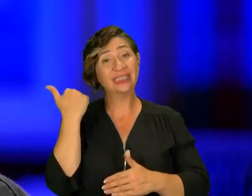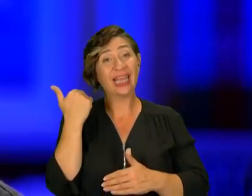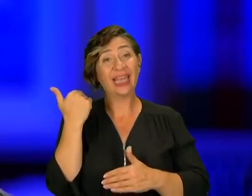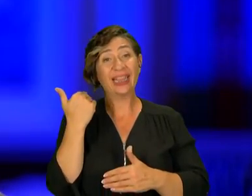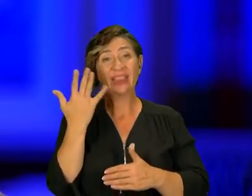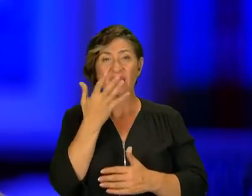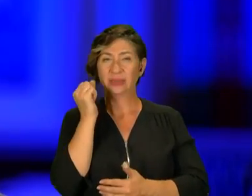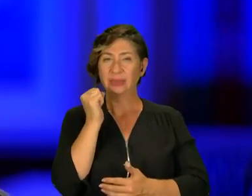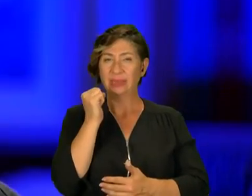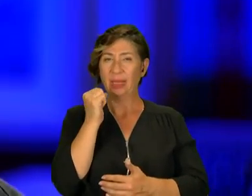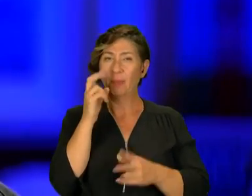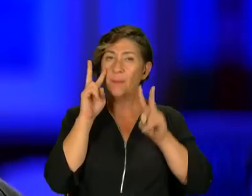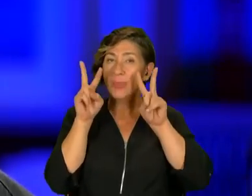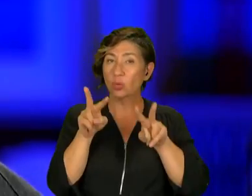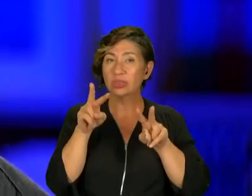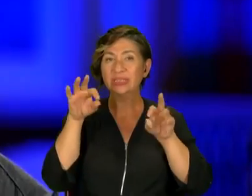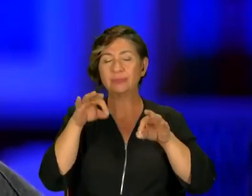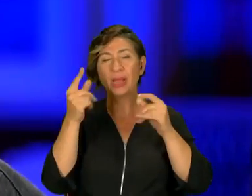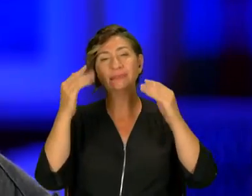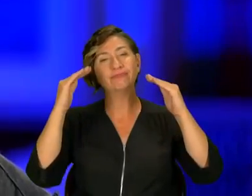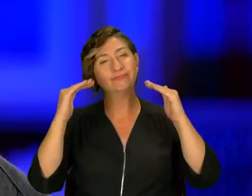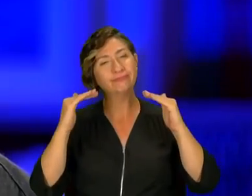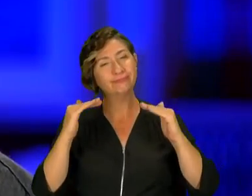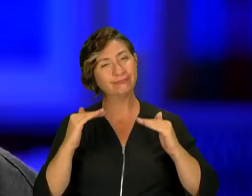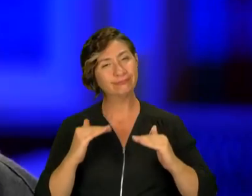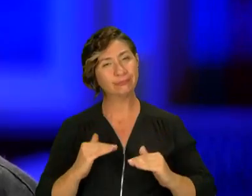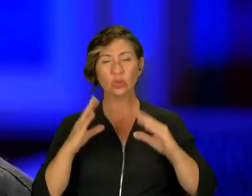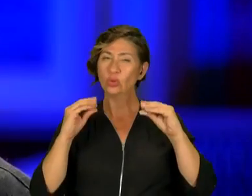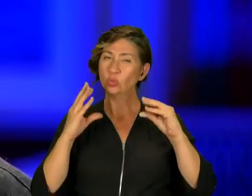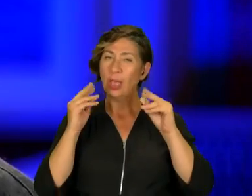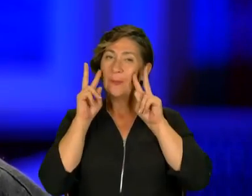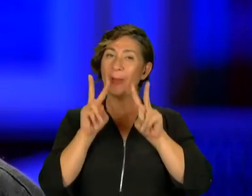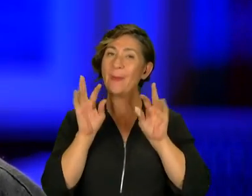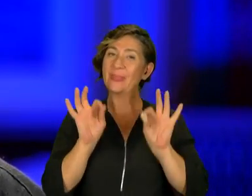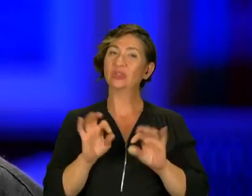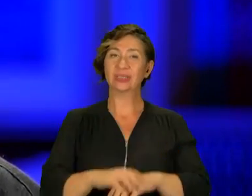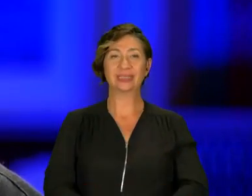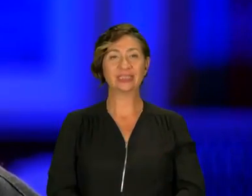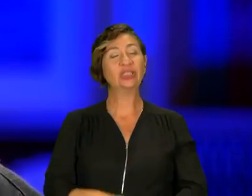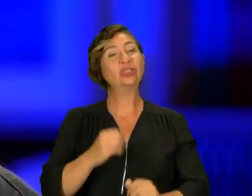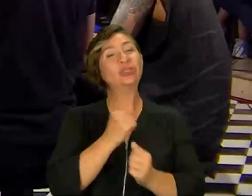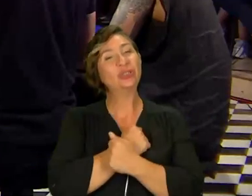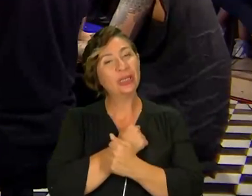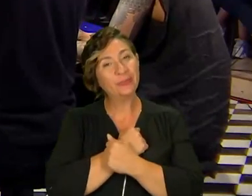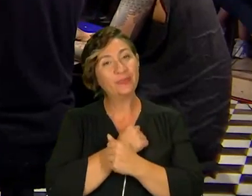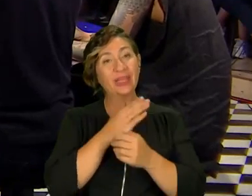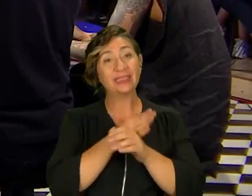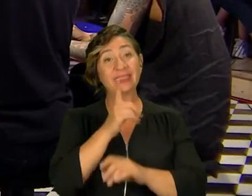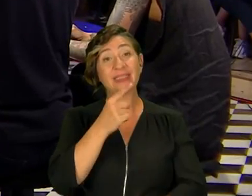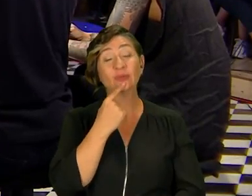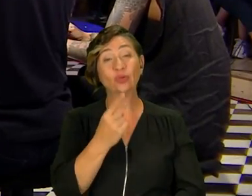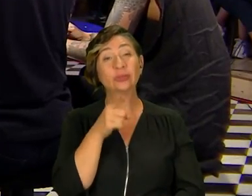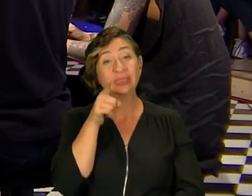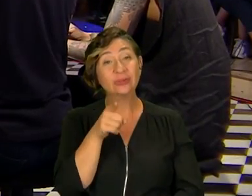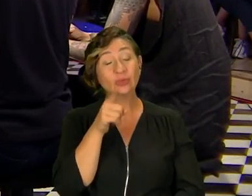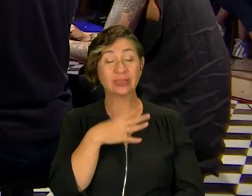daha sert bir bakış açısına sahipti. Ama şu anda öyle görmüyorum ben Türkiye'yi. Canım anlayışlı efendim. Görüyorum. Aslında size söylemek